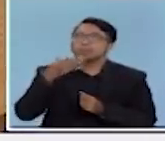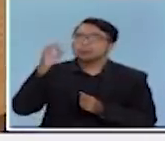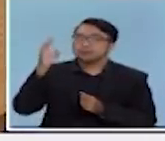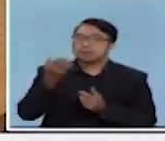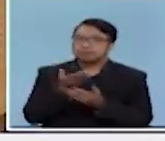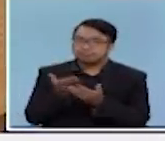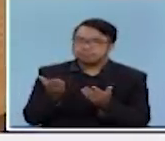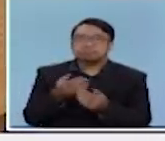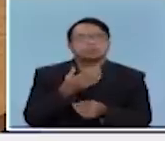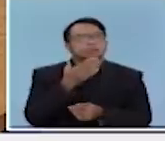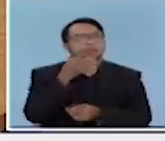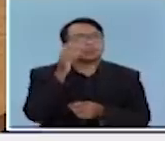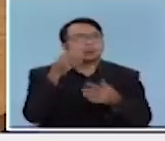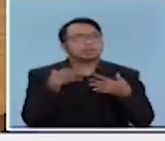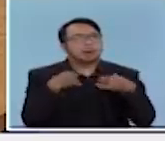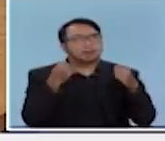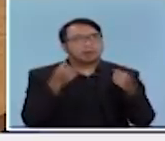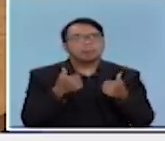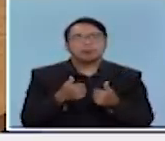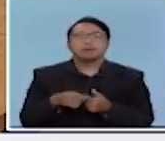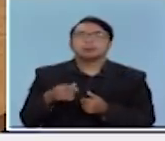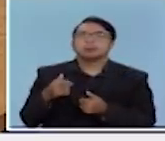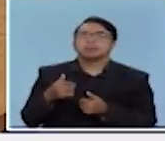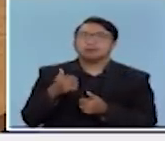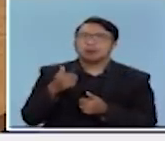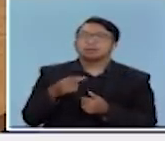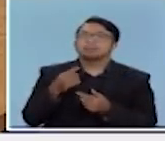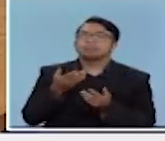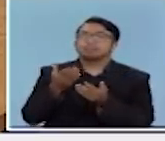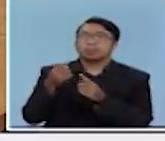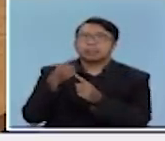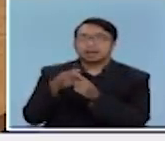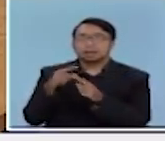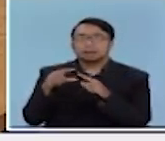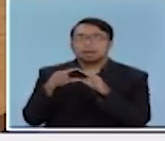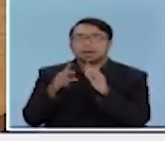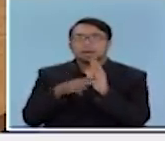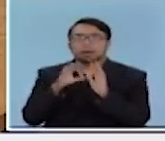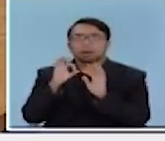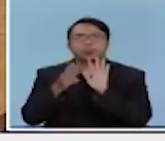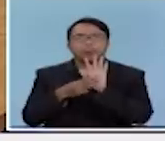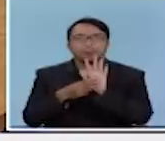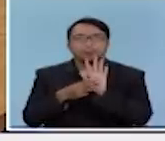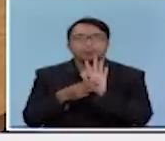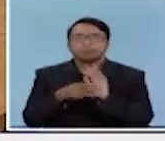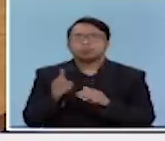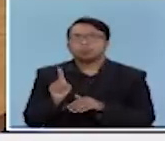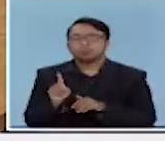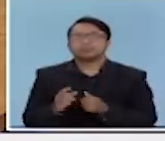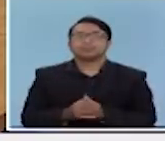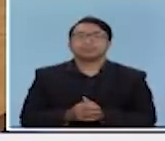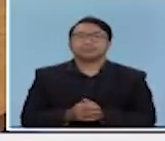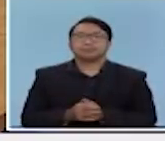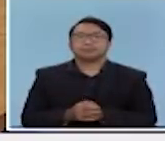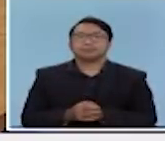kabar? Baik ya. Kita ke Pak Anom terlebih dahulu. Pak Anom, ini... yang terupdate ini